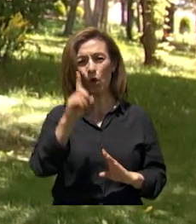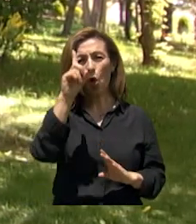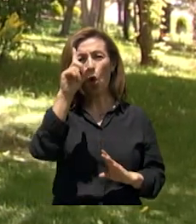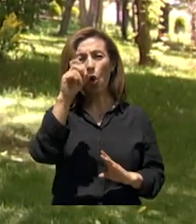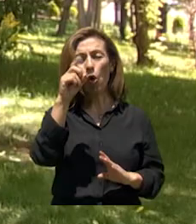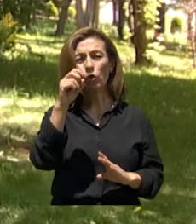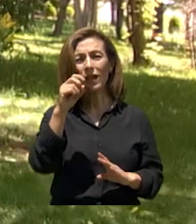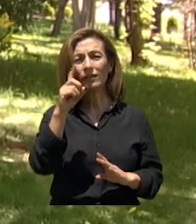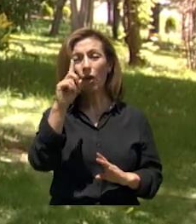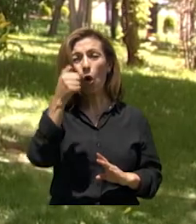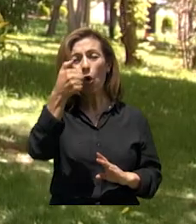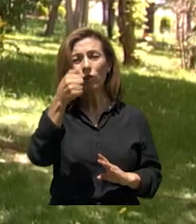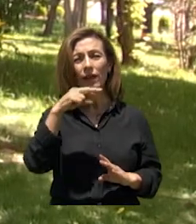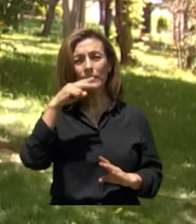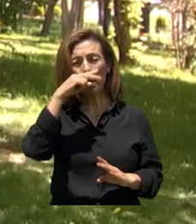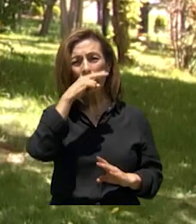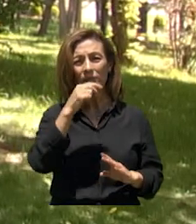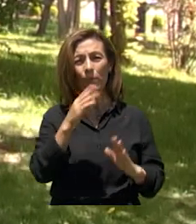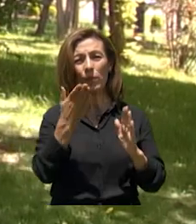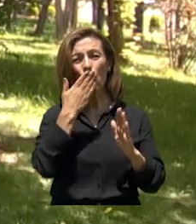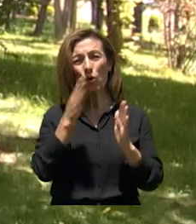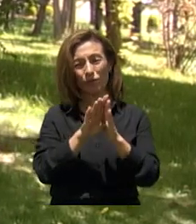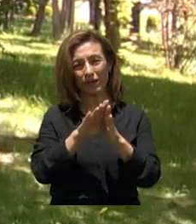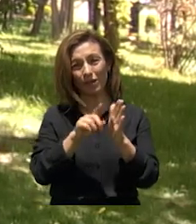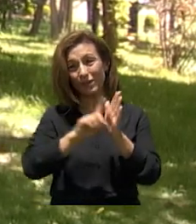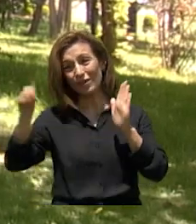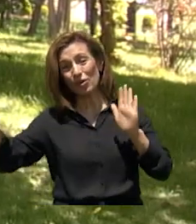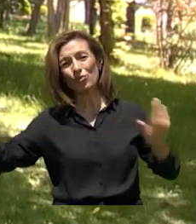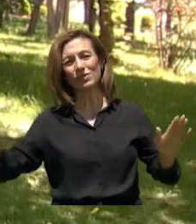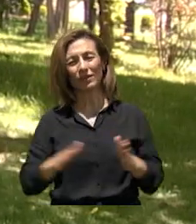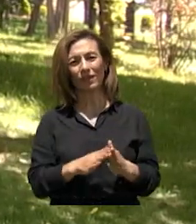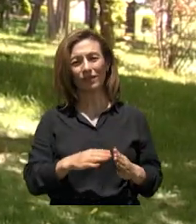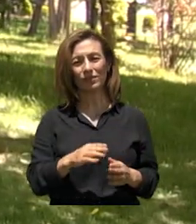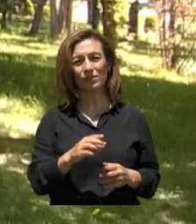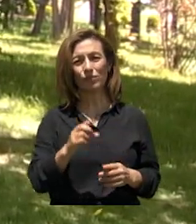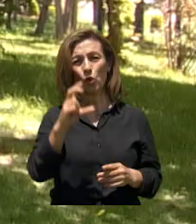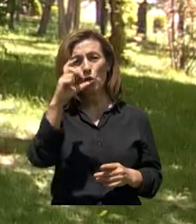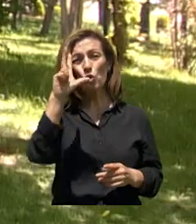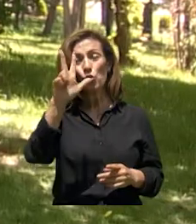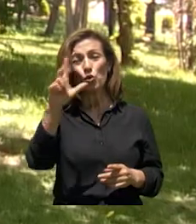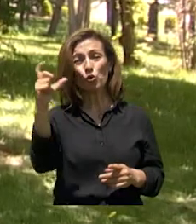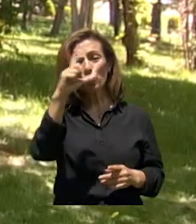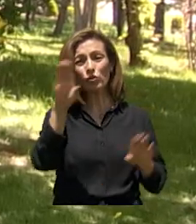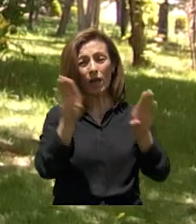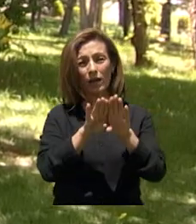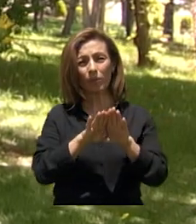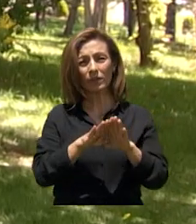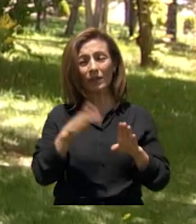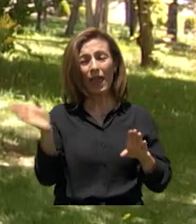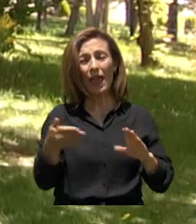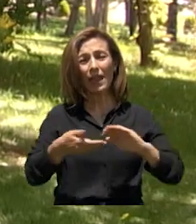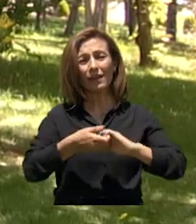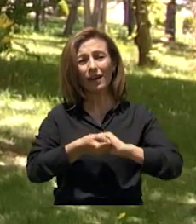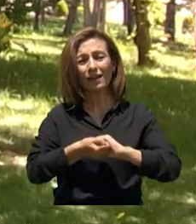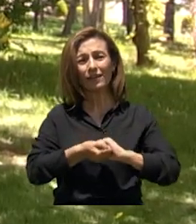marttan beri okullarımızdan uzakta kaldınız Dile kolay üç ay kapalı kaldığımız evlerinizde en yakın